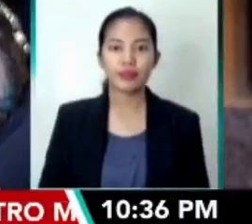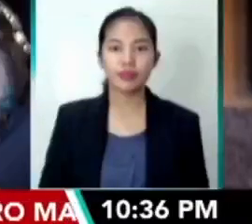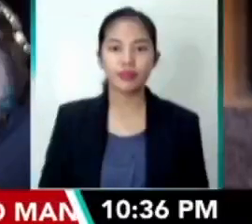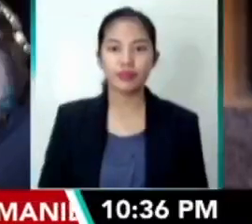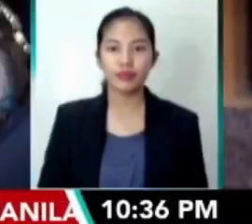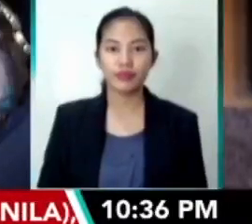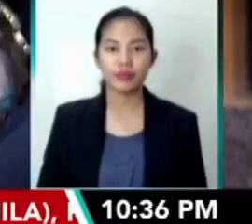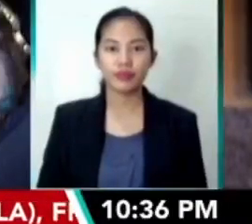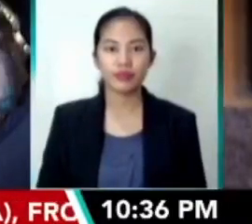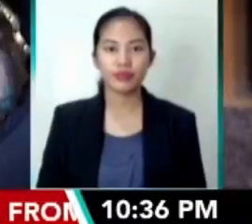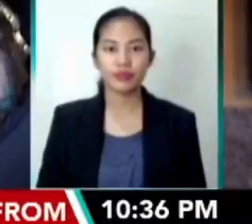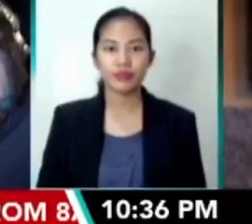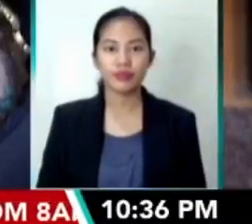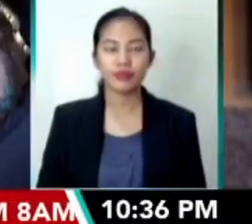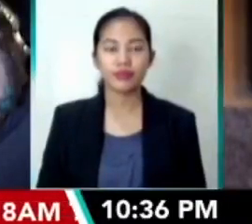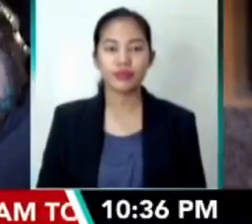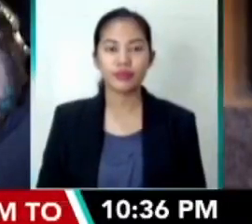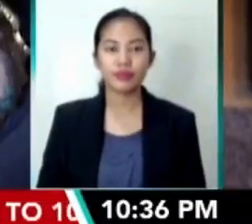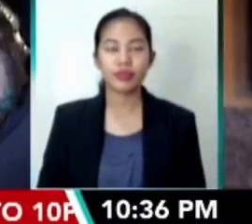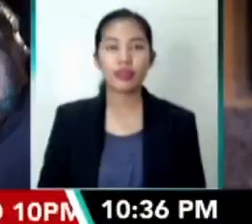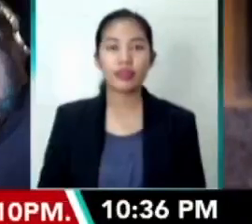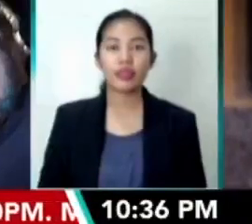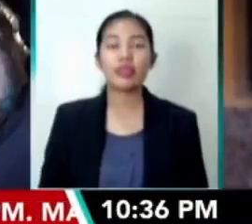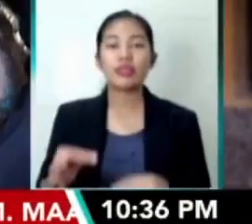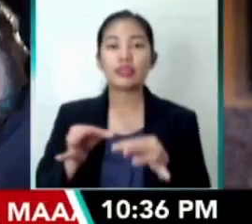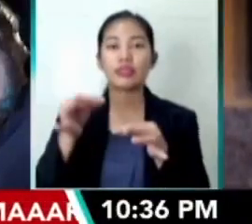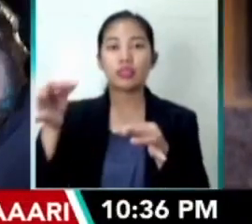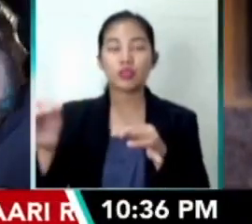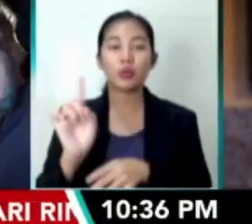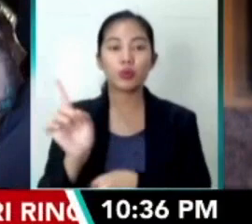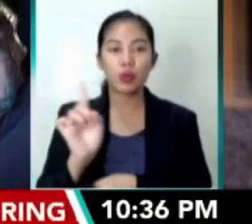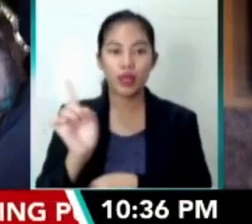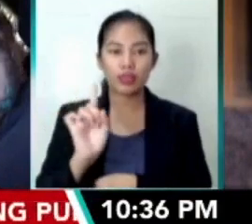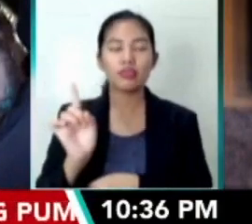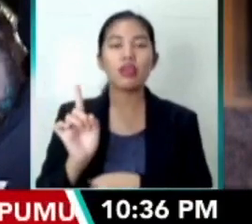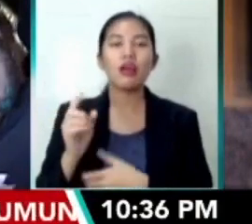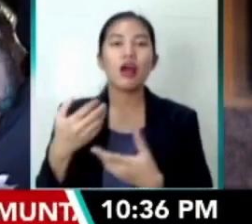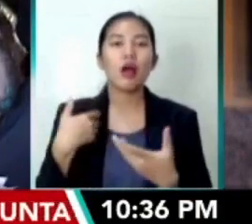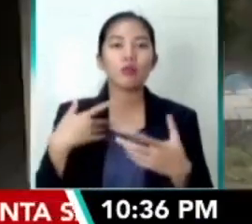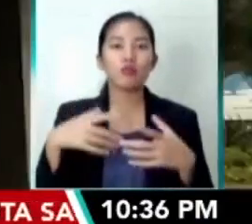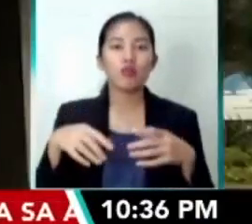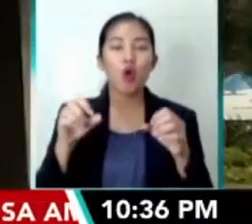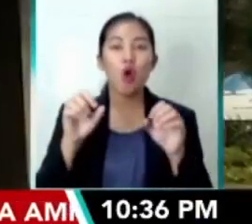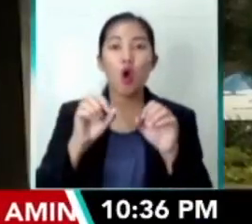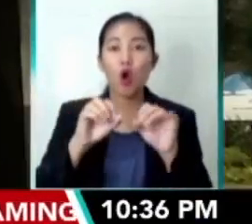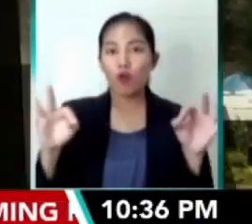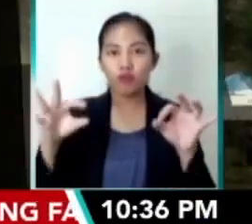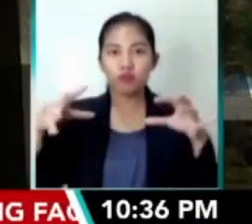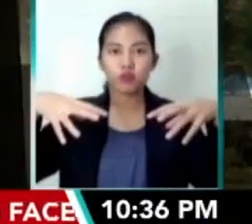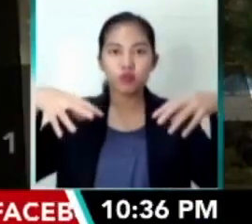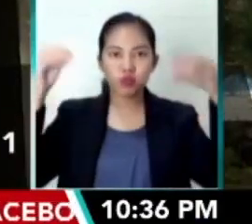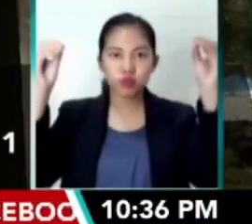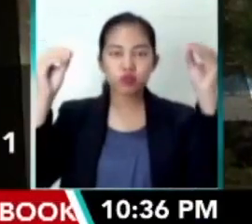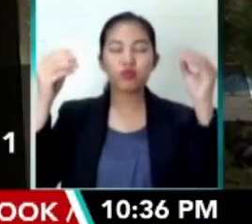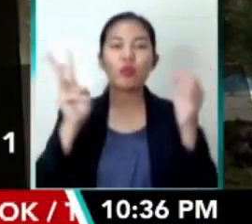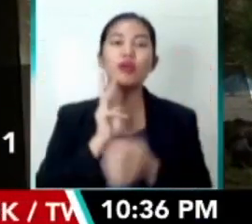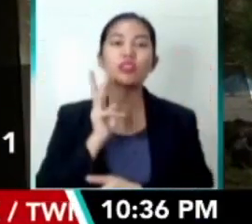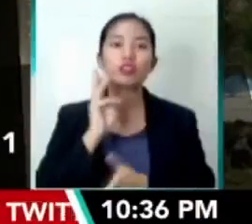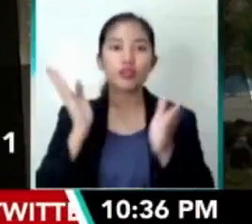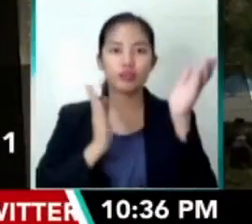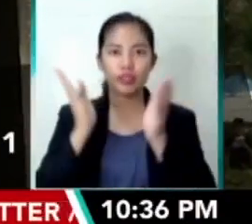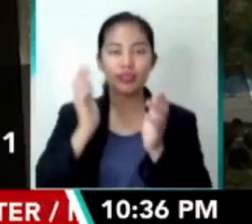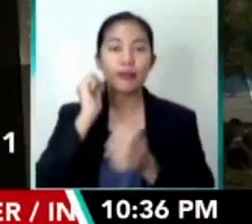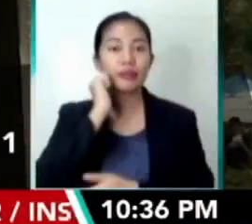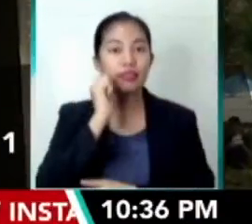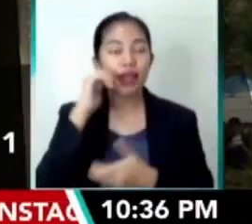extended ang off-peak water service interruption ng Maynilad hanggang April 1. Ayon sa Maynilad, ipatutupad ito araw-araw sa pagitan ng alas